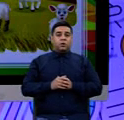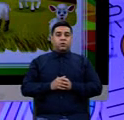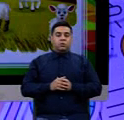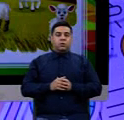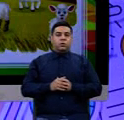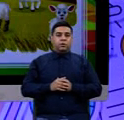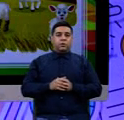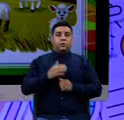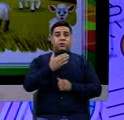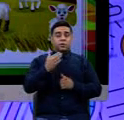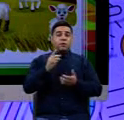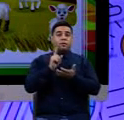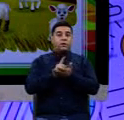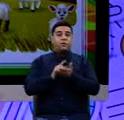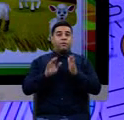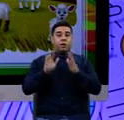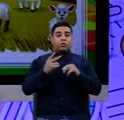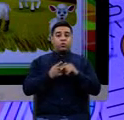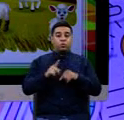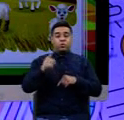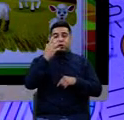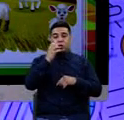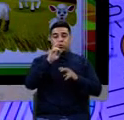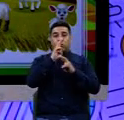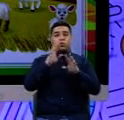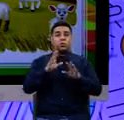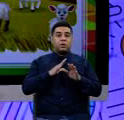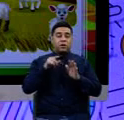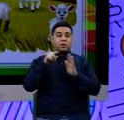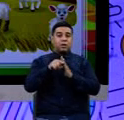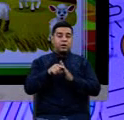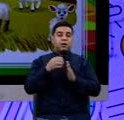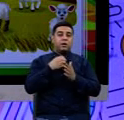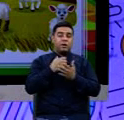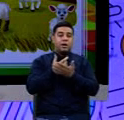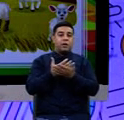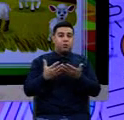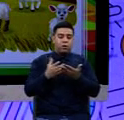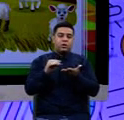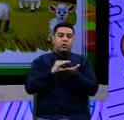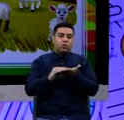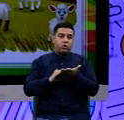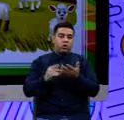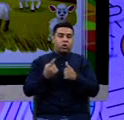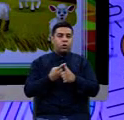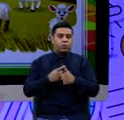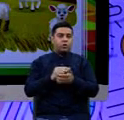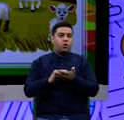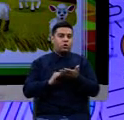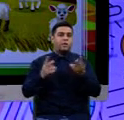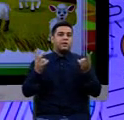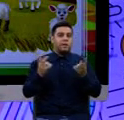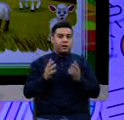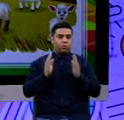Sizning vazifangiz esa faqatgina ushbu rasmda tasvirlangan parranda va hayvonlarning nomini